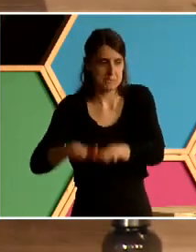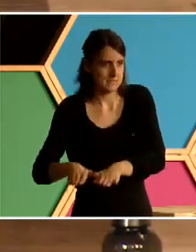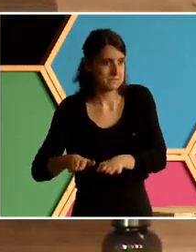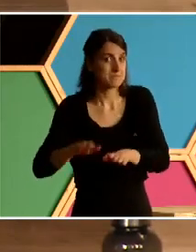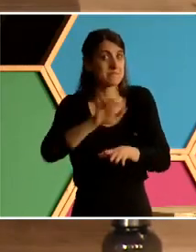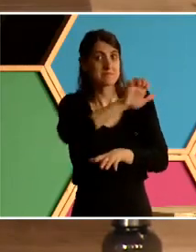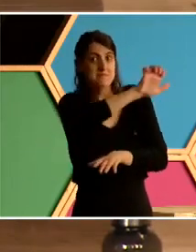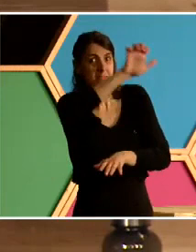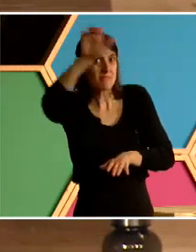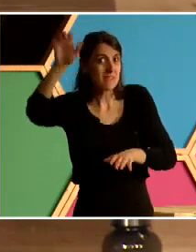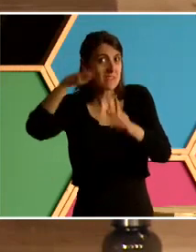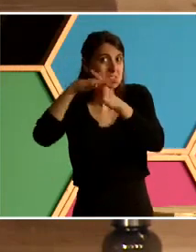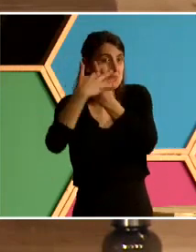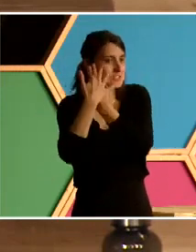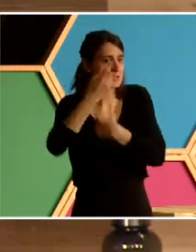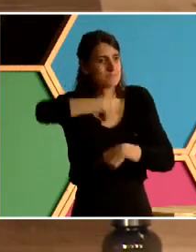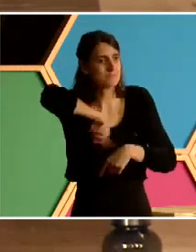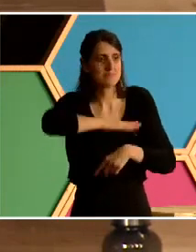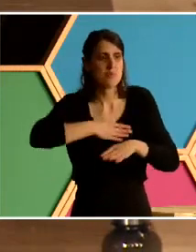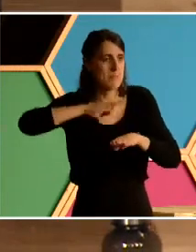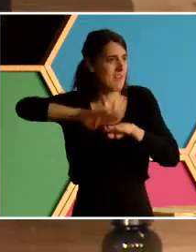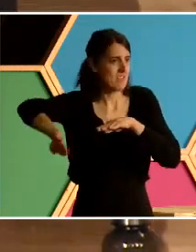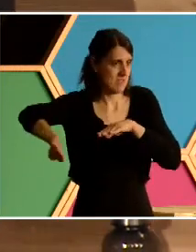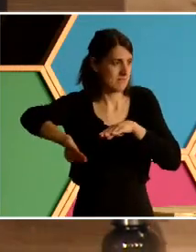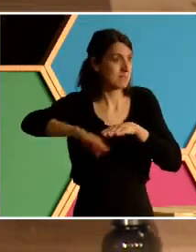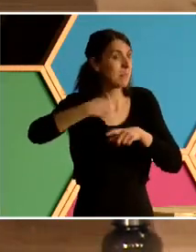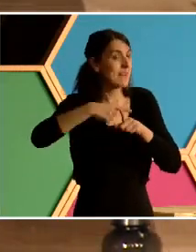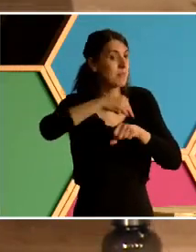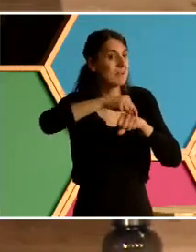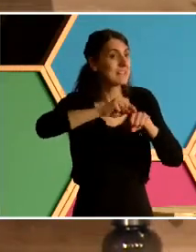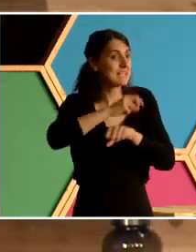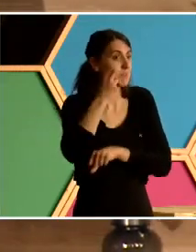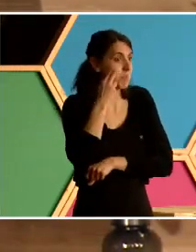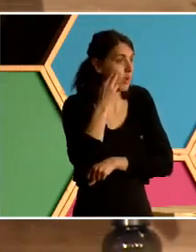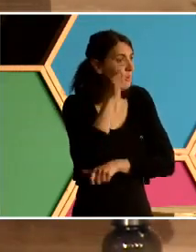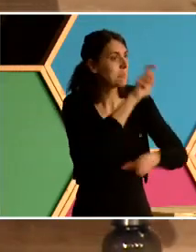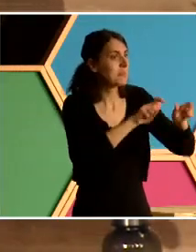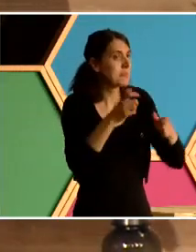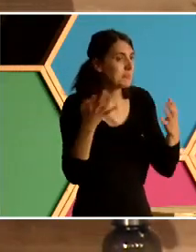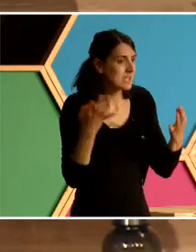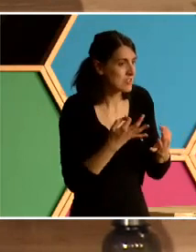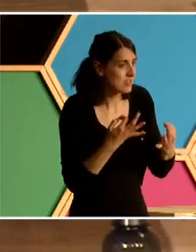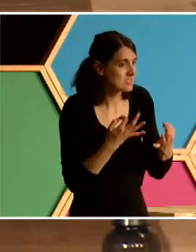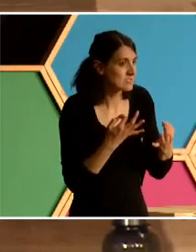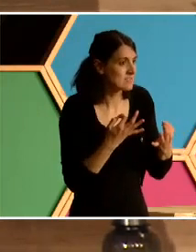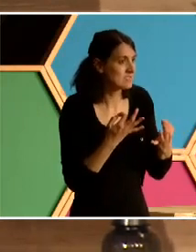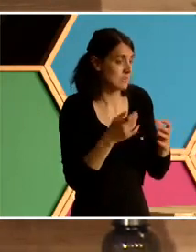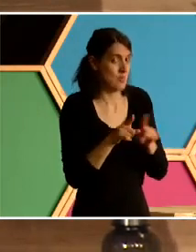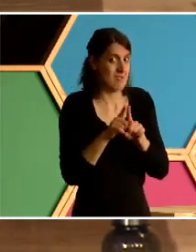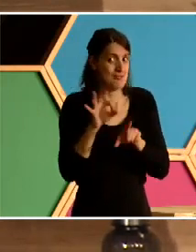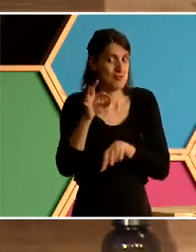passant a Europa, que és que amb aquestes polítiques de la por la gent acabés apuntant, com deia la